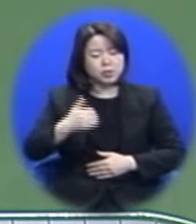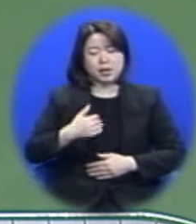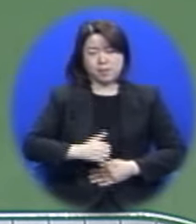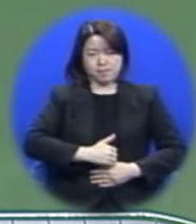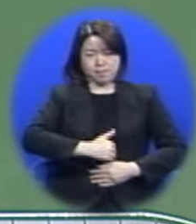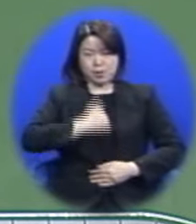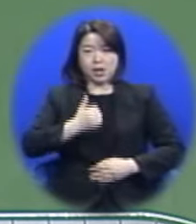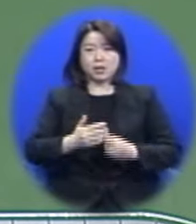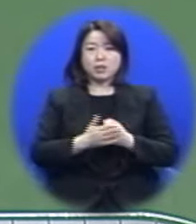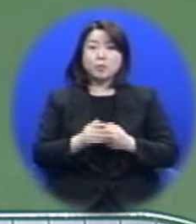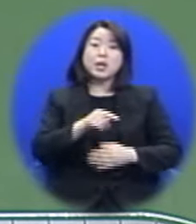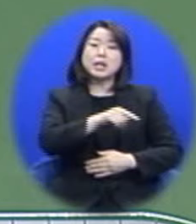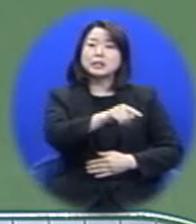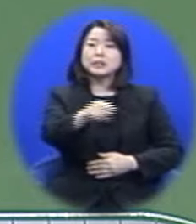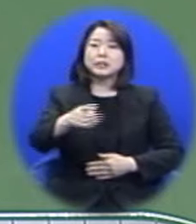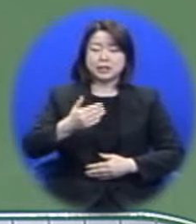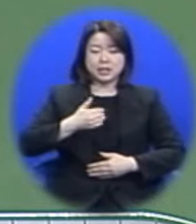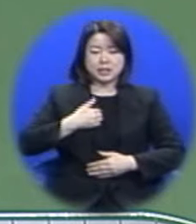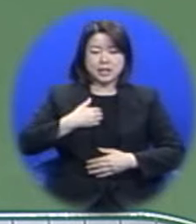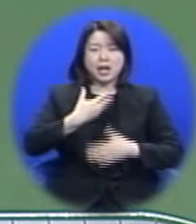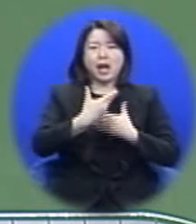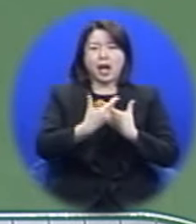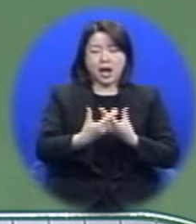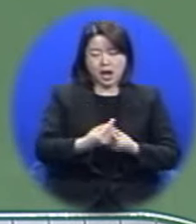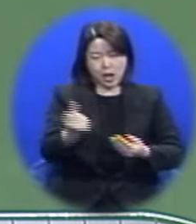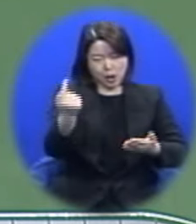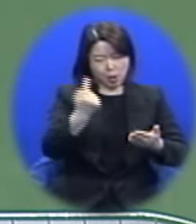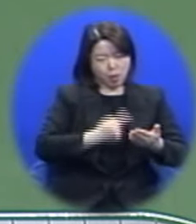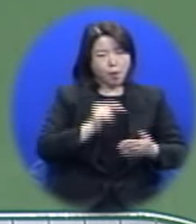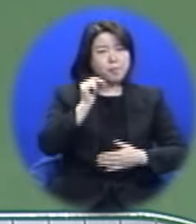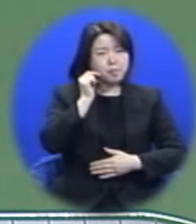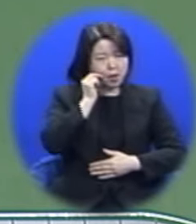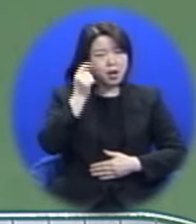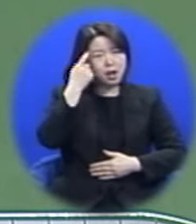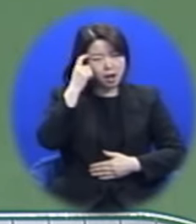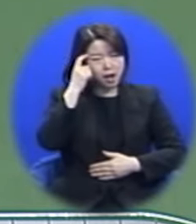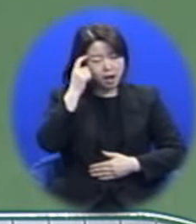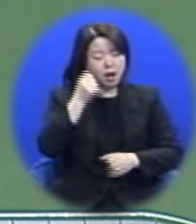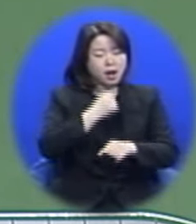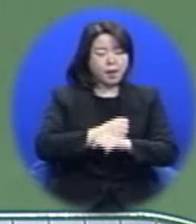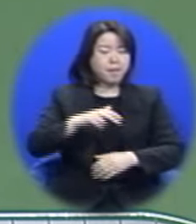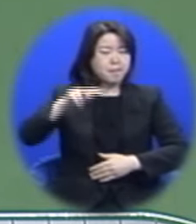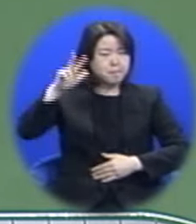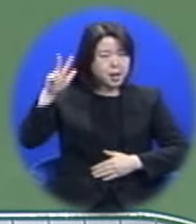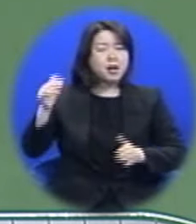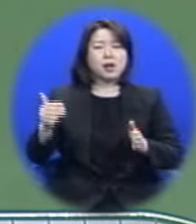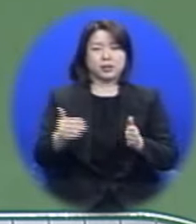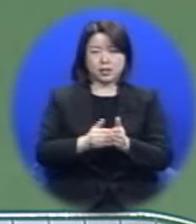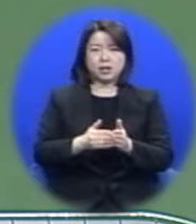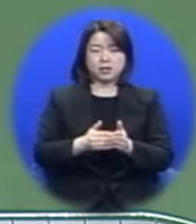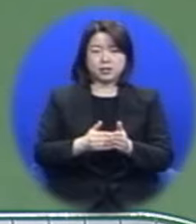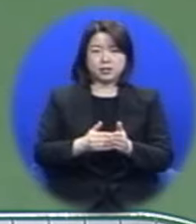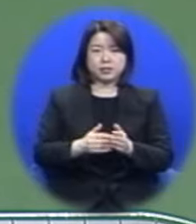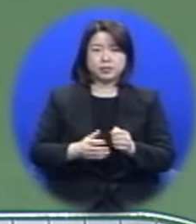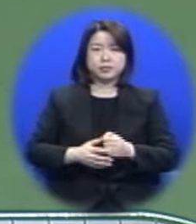나서 그들은 나의 안식에 들어오지 못할 것이다 하고 맹세까지 하였다.